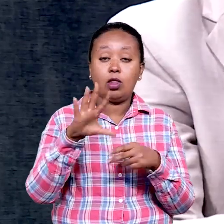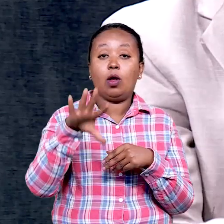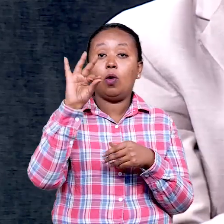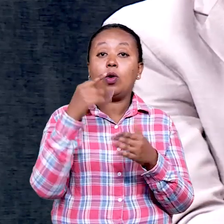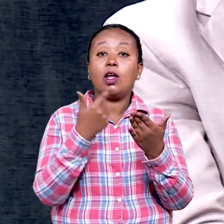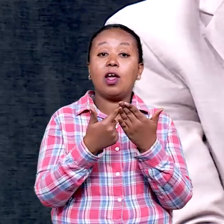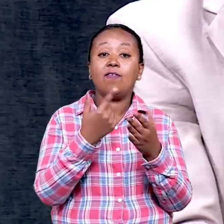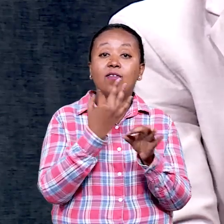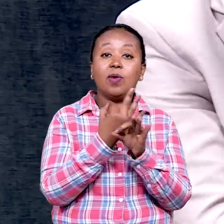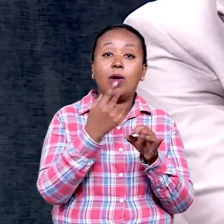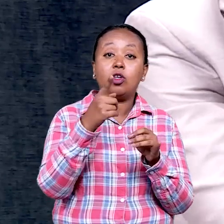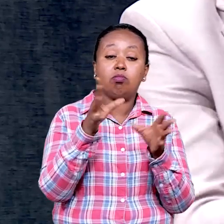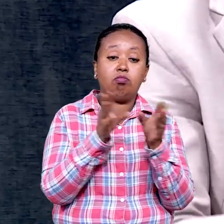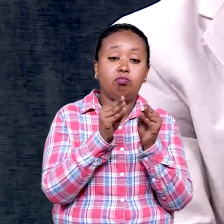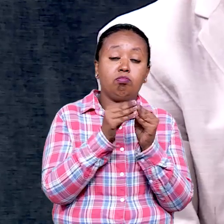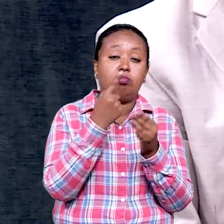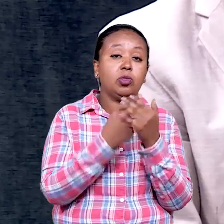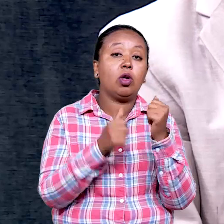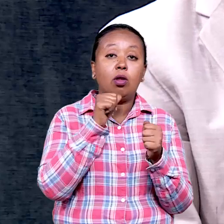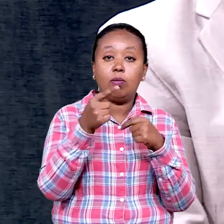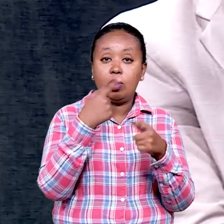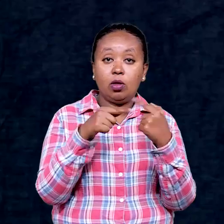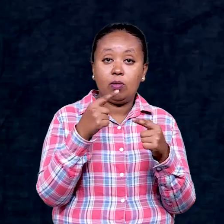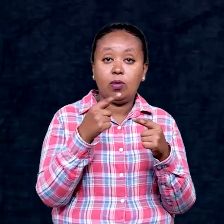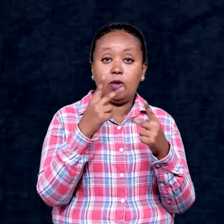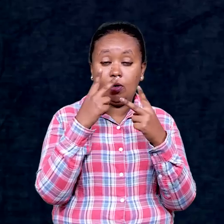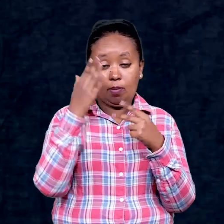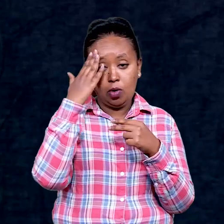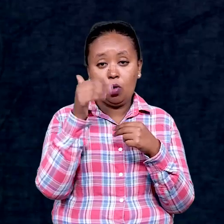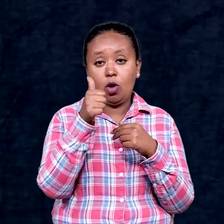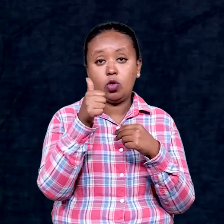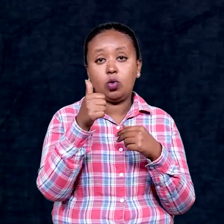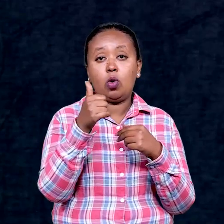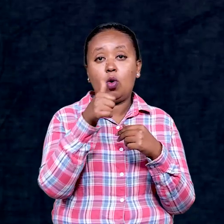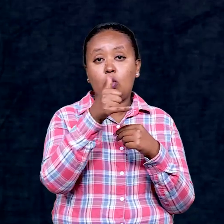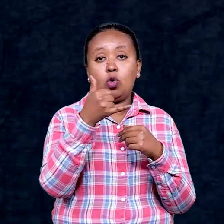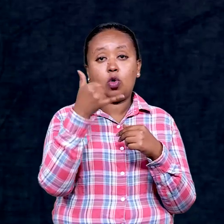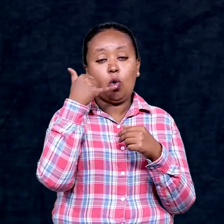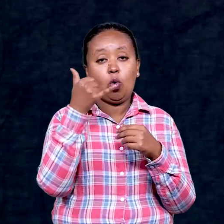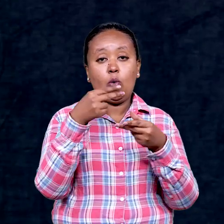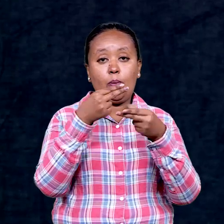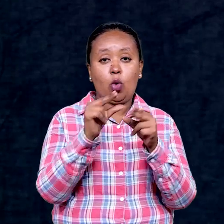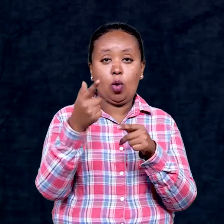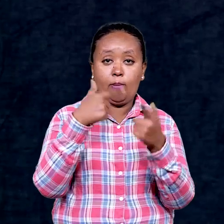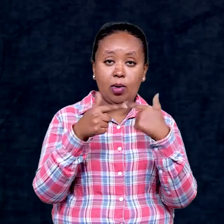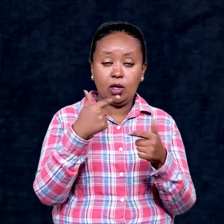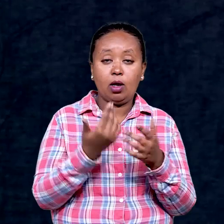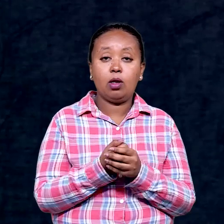ታያለሽ፣ ታገኛለች። ያ ፊድባክ አንቺ ስለሰበሰብሽ ብቻ አይደለም የሚመጣው ሚዲያ ላይ። እንደምታውቂው ራሱ ደውሎ ይመጣል፣ ቢሮሽ